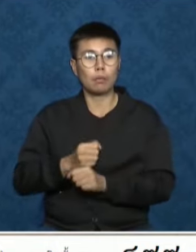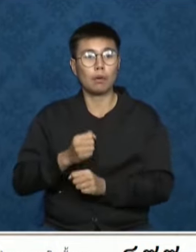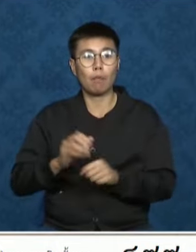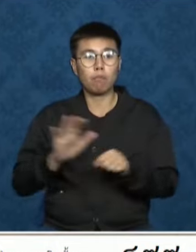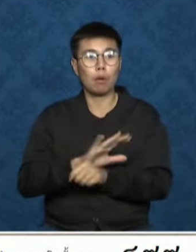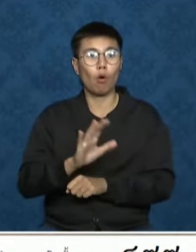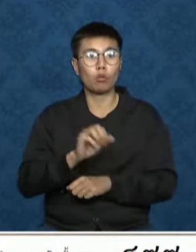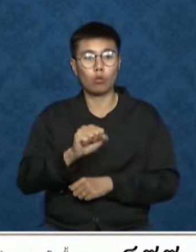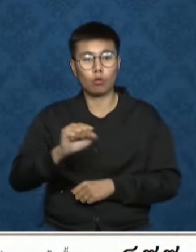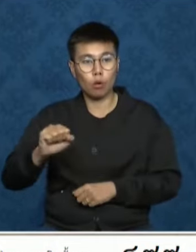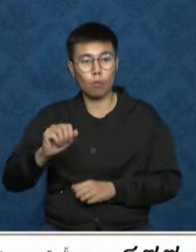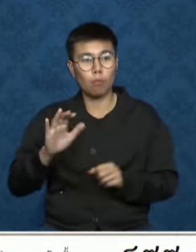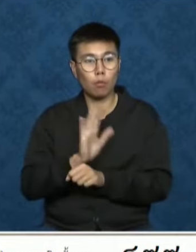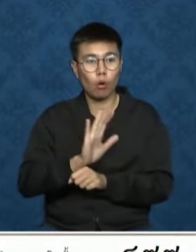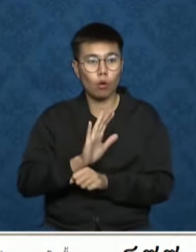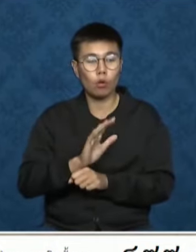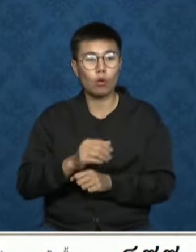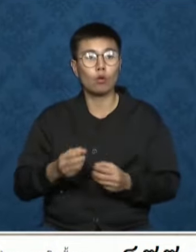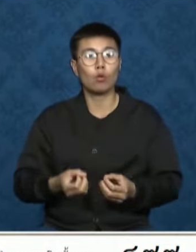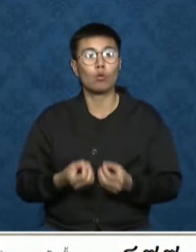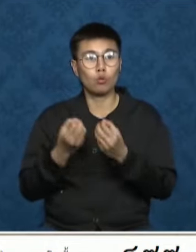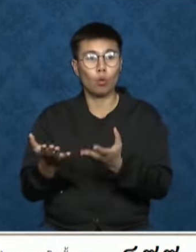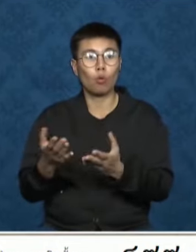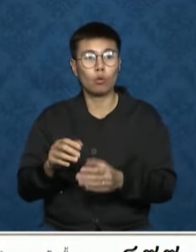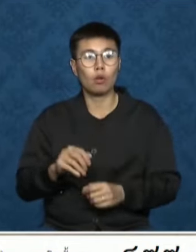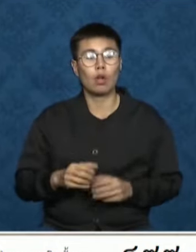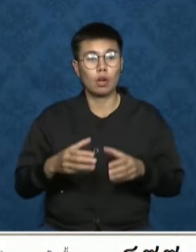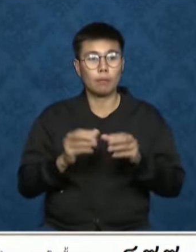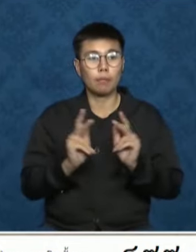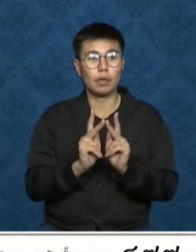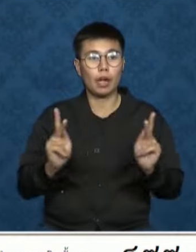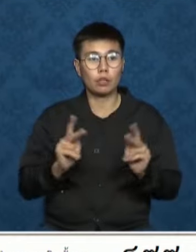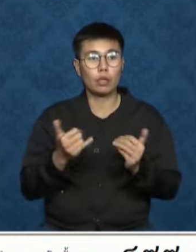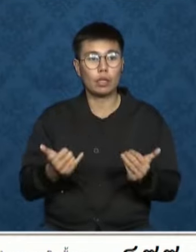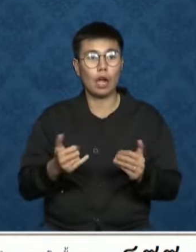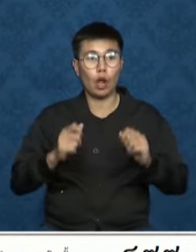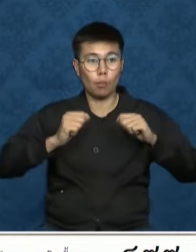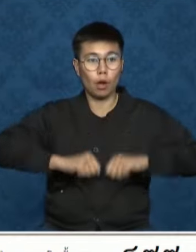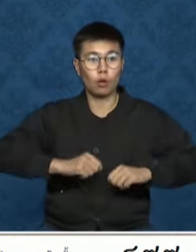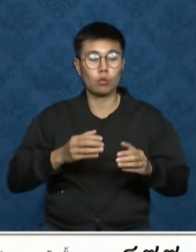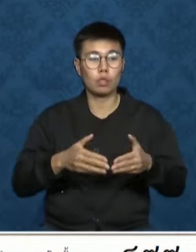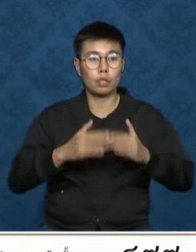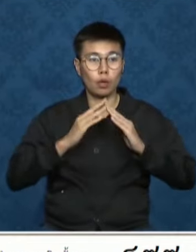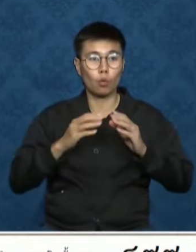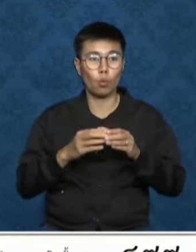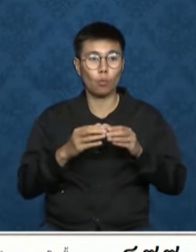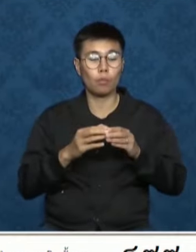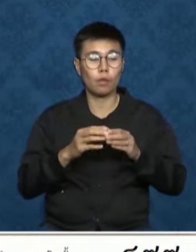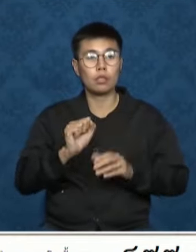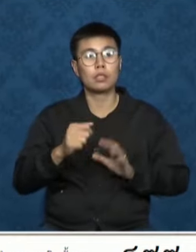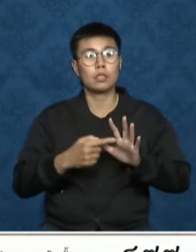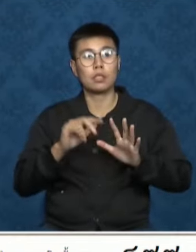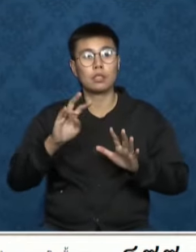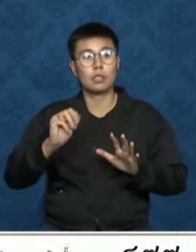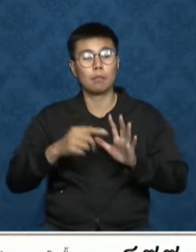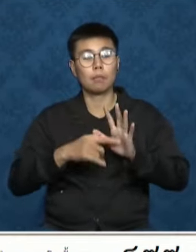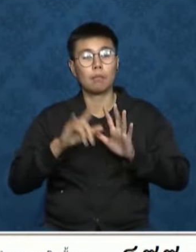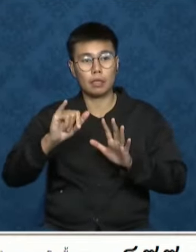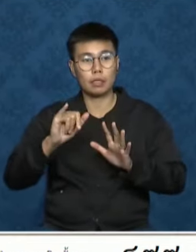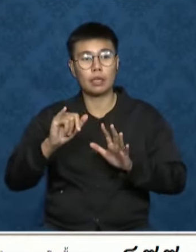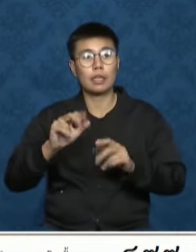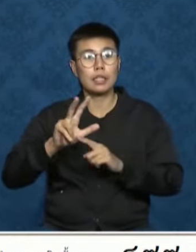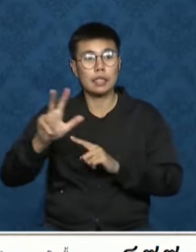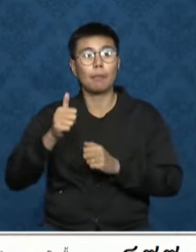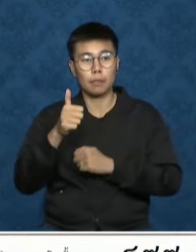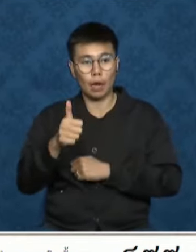อา ส่ somebodyลเพีงพอส่งไปกมฆการศาะมัตอนนี้ทําพัธานก็อนุมัต์ให้ตั้งแอนุกรมฐธีการในกลัฎิกศาะัได้เป็แม cure 3ก็